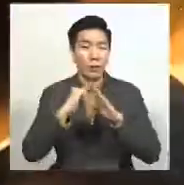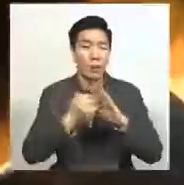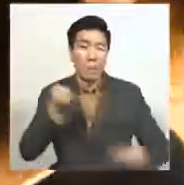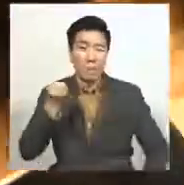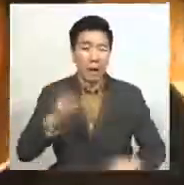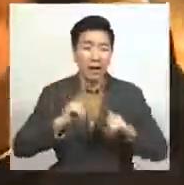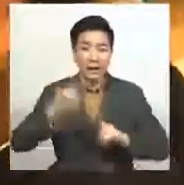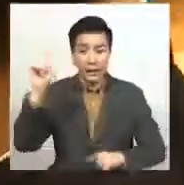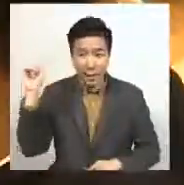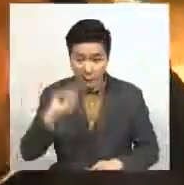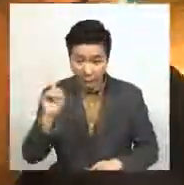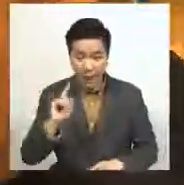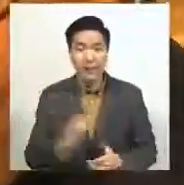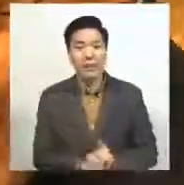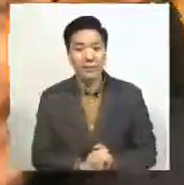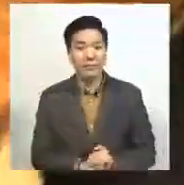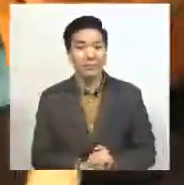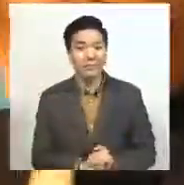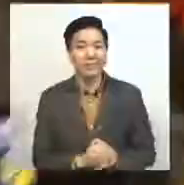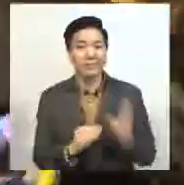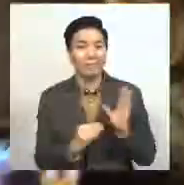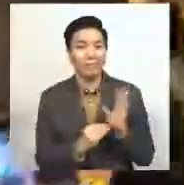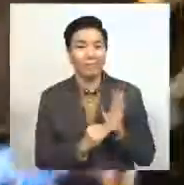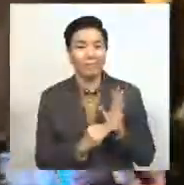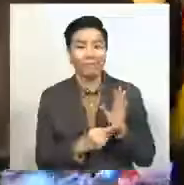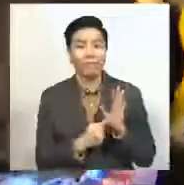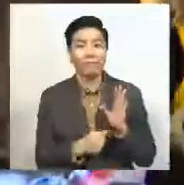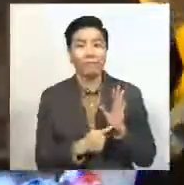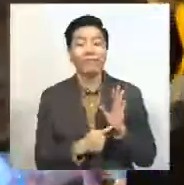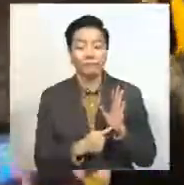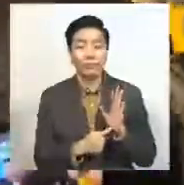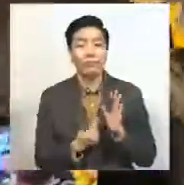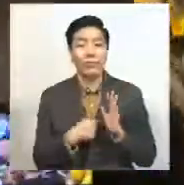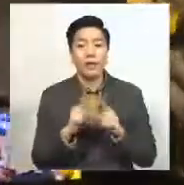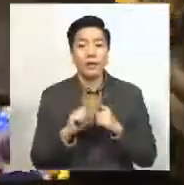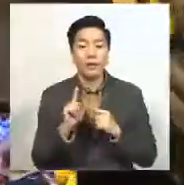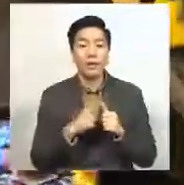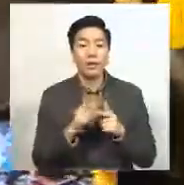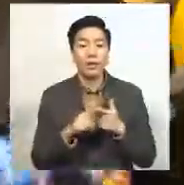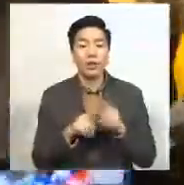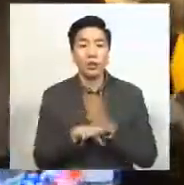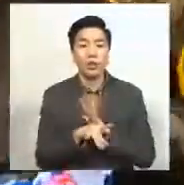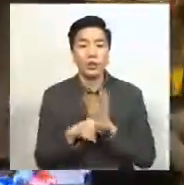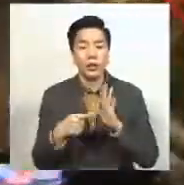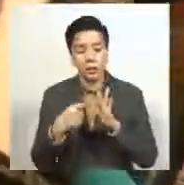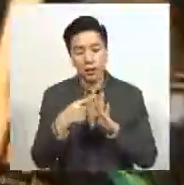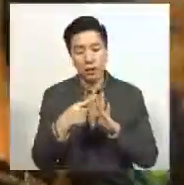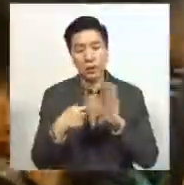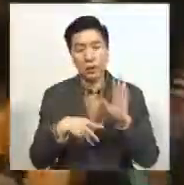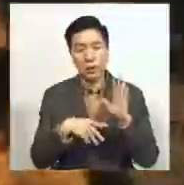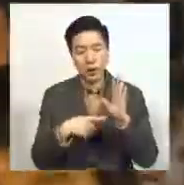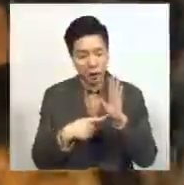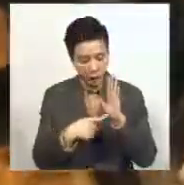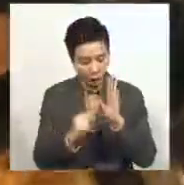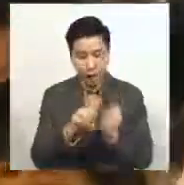การใช้จ่ายมากที่สุดค่ะพื้นที่กรุงเทพมหานครนั่นเองนะคะรองลงมาเกาะชลบุรีแล้วก็สมุทรปราการส่วน